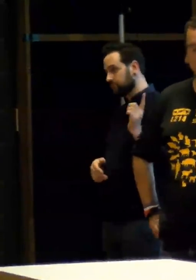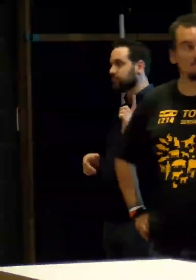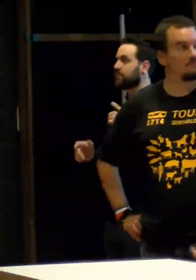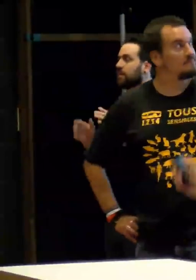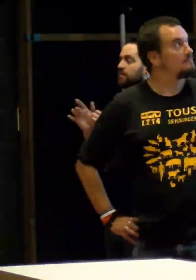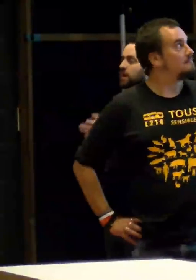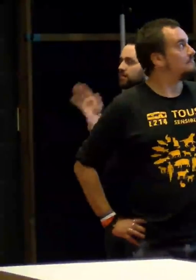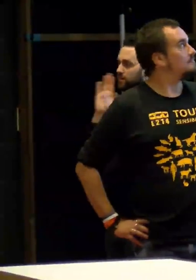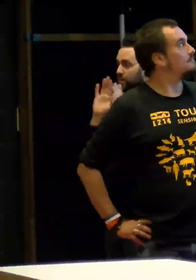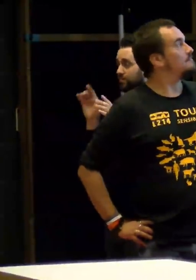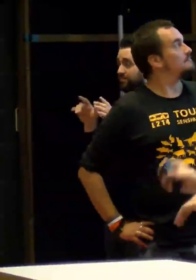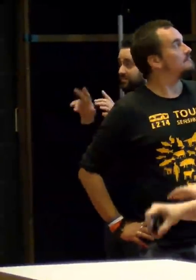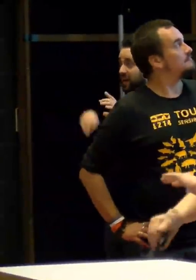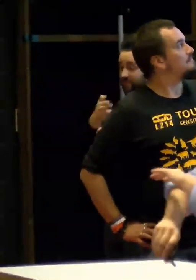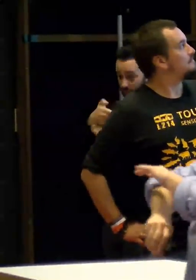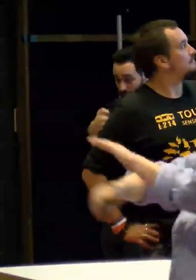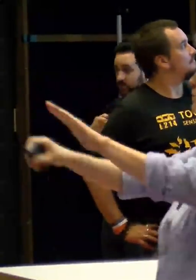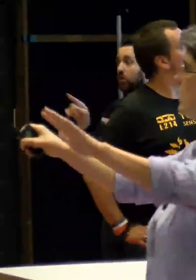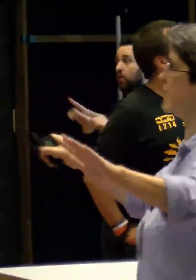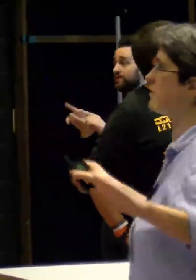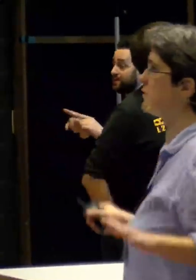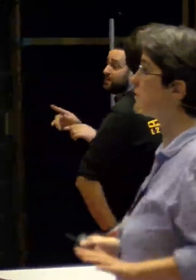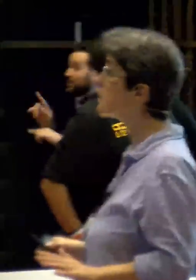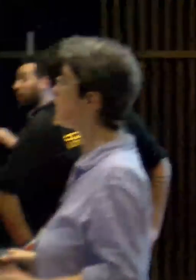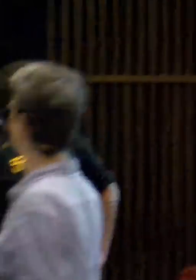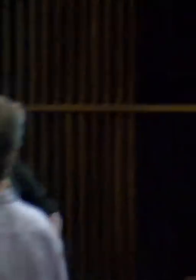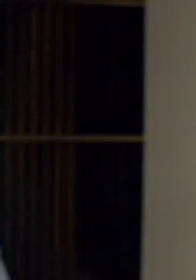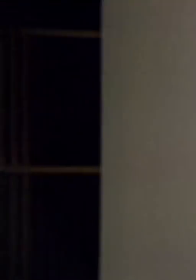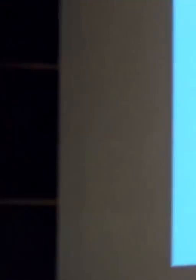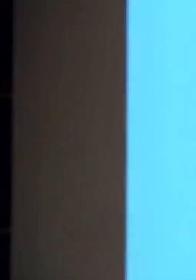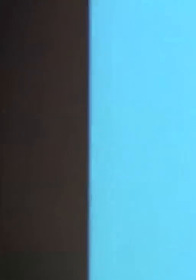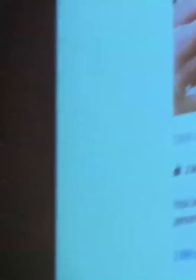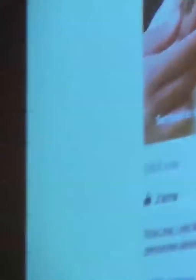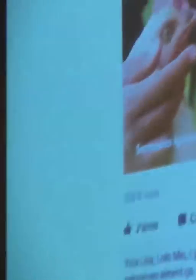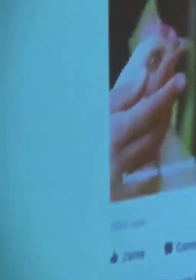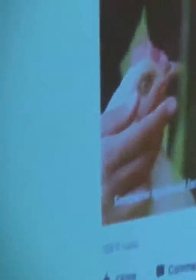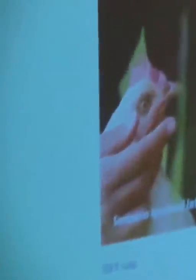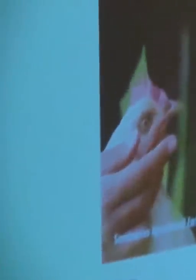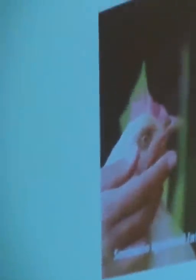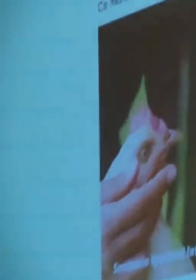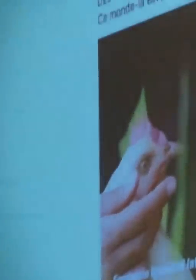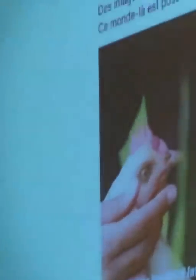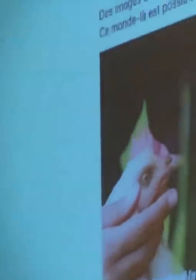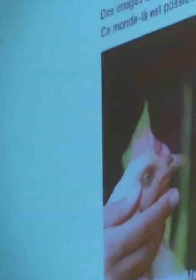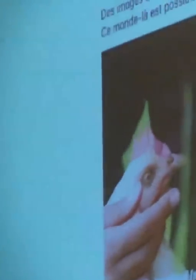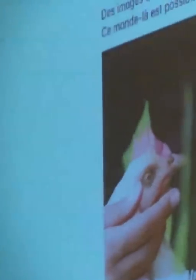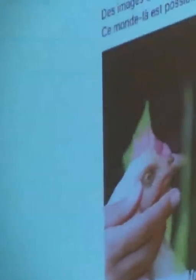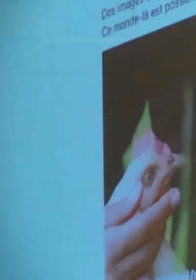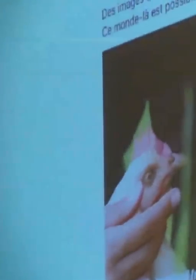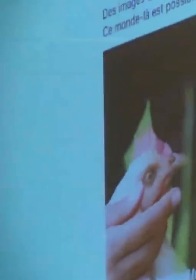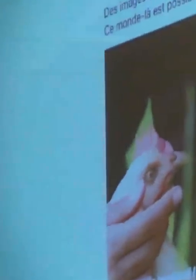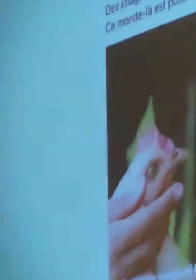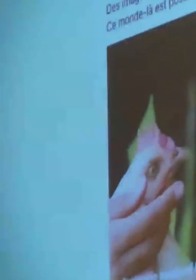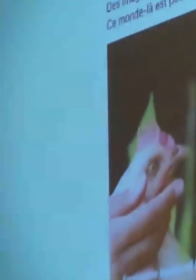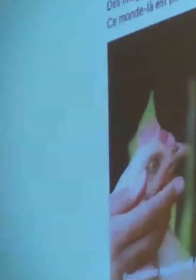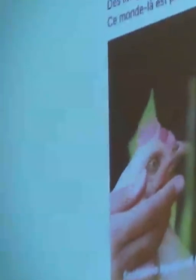vidéos choupies. Alors là, ma capture d'écran, elle vous montre toute la choupiness du monde. On dirait que le chat est presque en train de vomir. Mais en